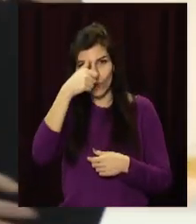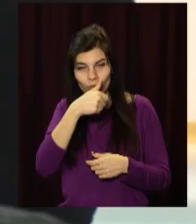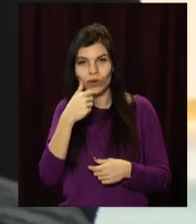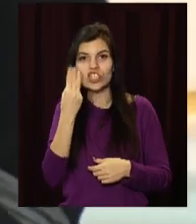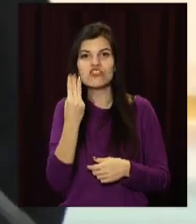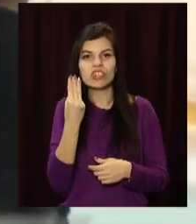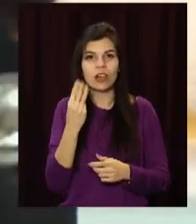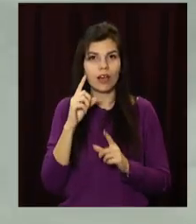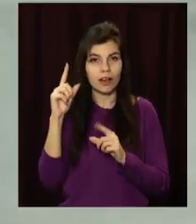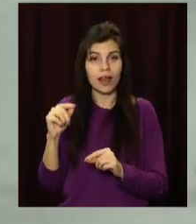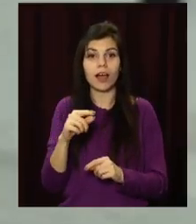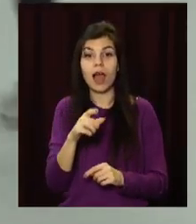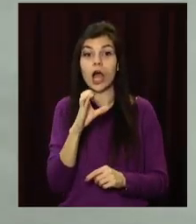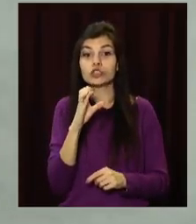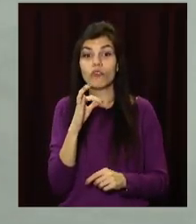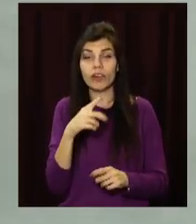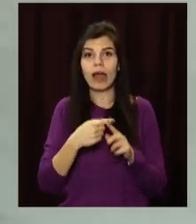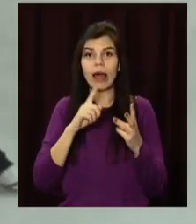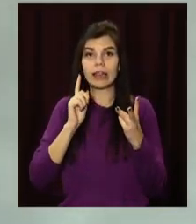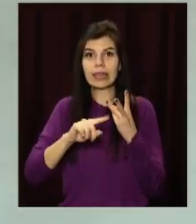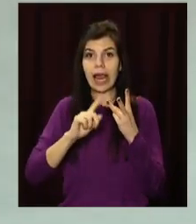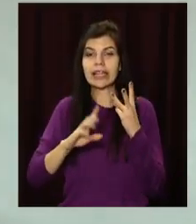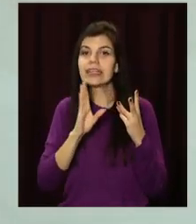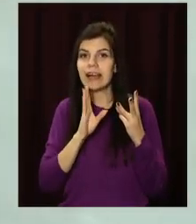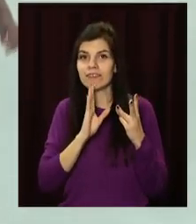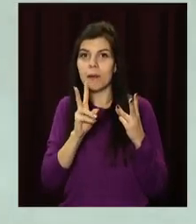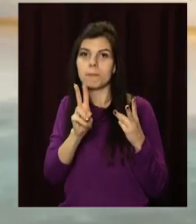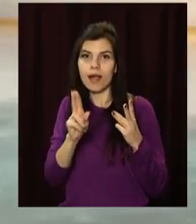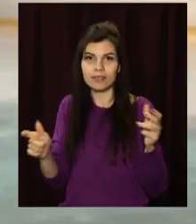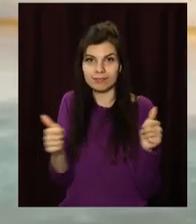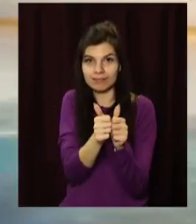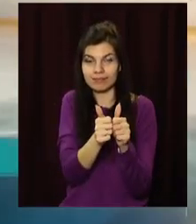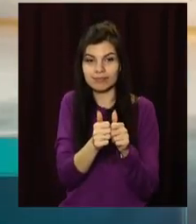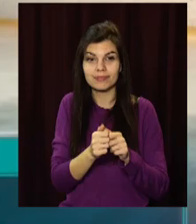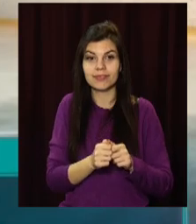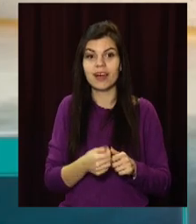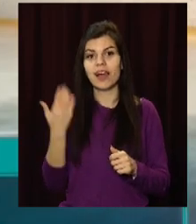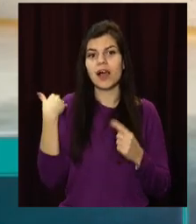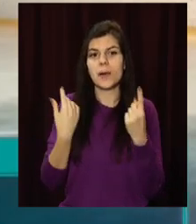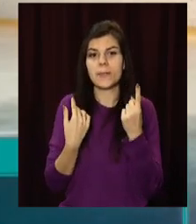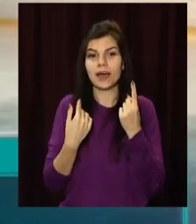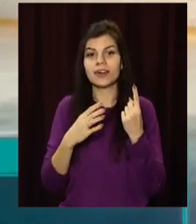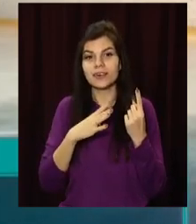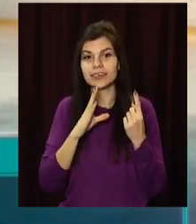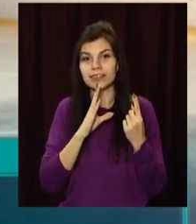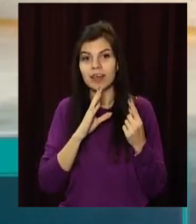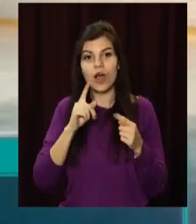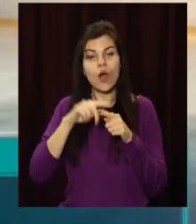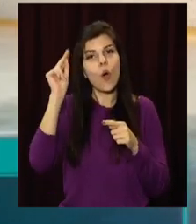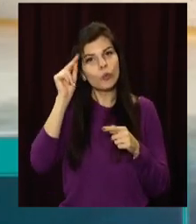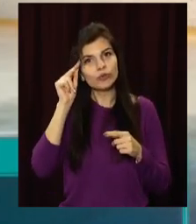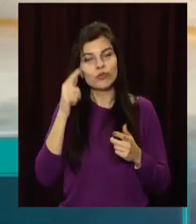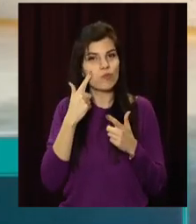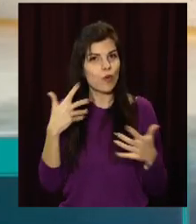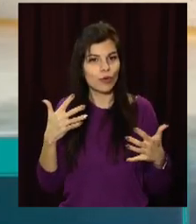партнер, 19-річний Артем Даринський, вже відчув смак перемог на національній і міжнародній аренах. Він дворазовий чемпіон України і бронзовий призер